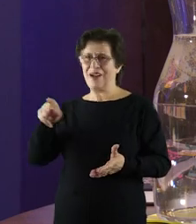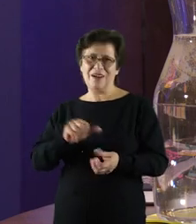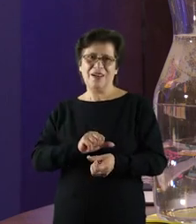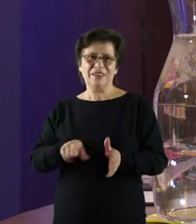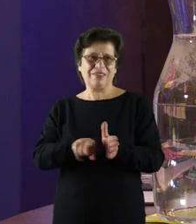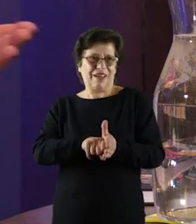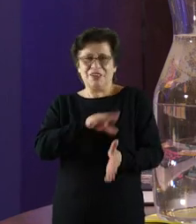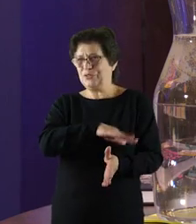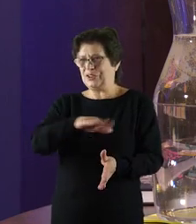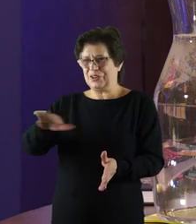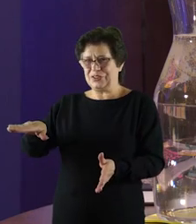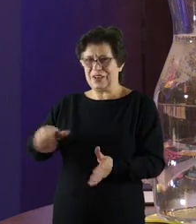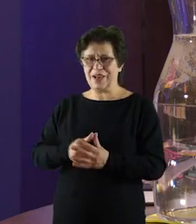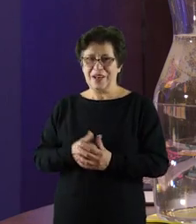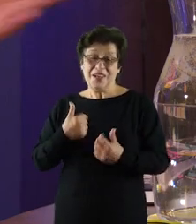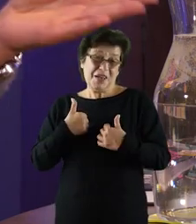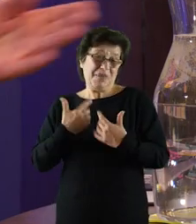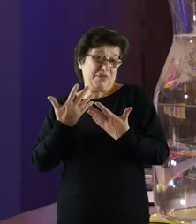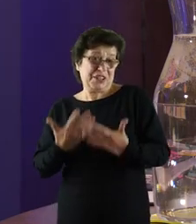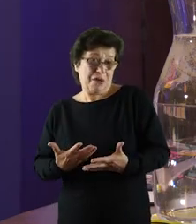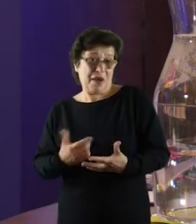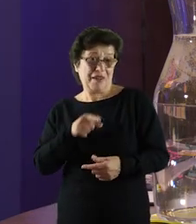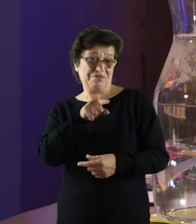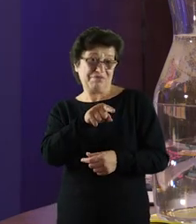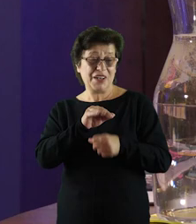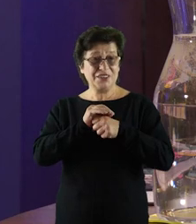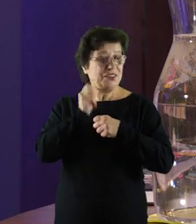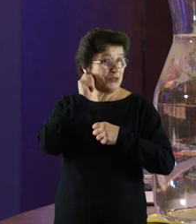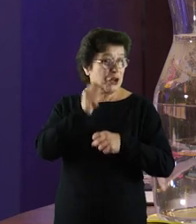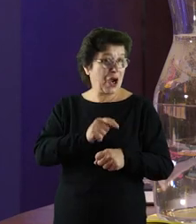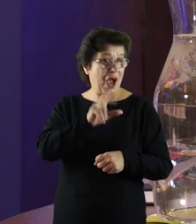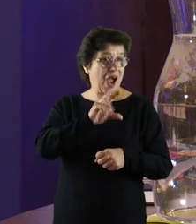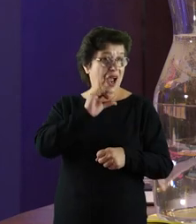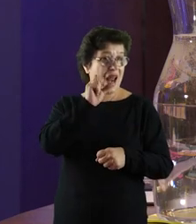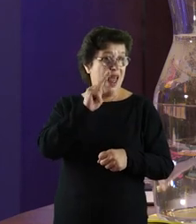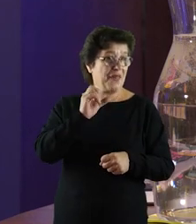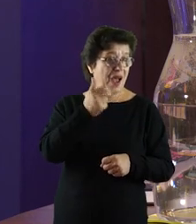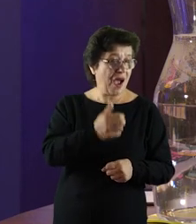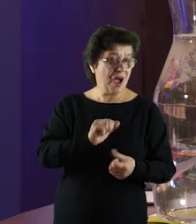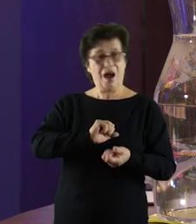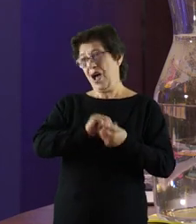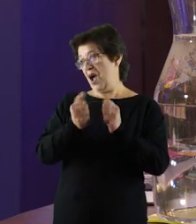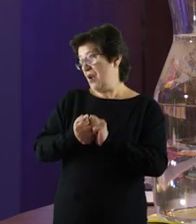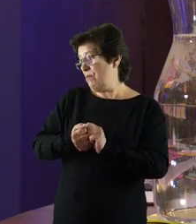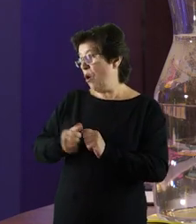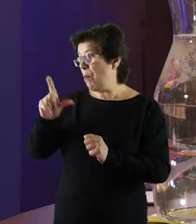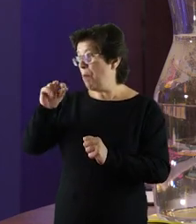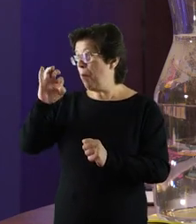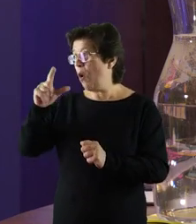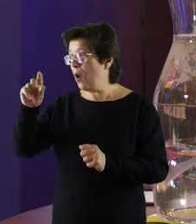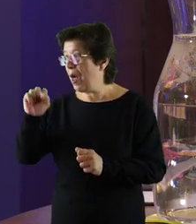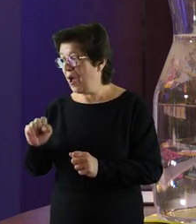to chcę, żeby taka Helenka czy Pola z Panny Foch, dziewczynka, która przenosi się z Warszawy na wieś i